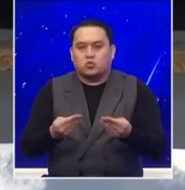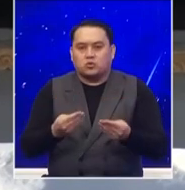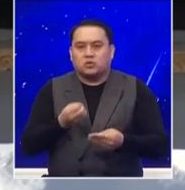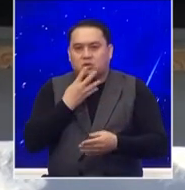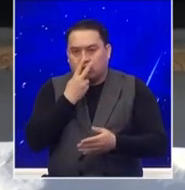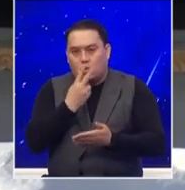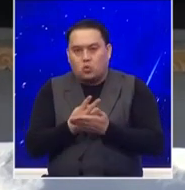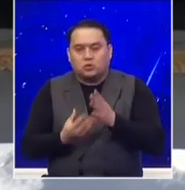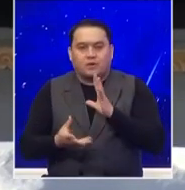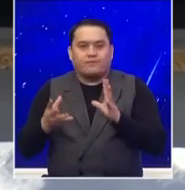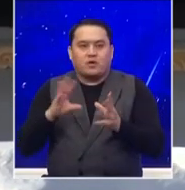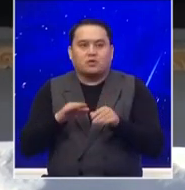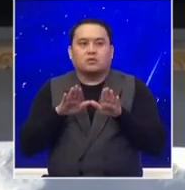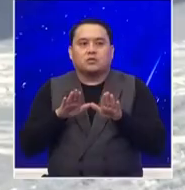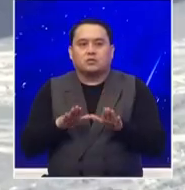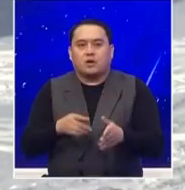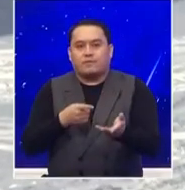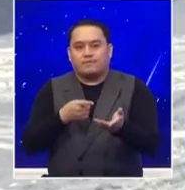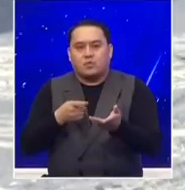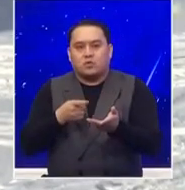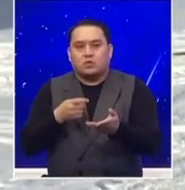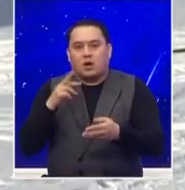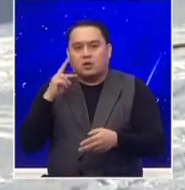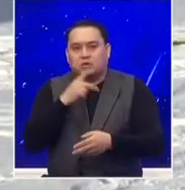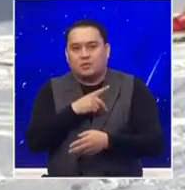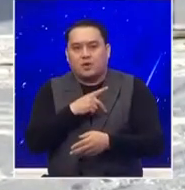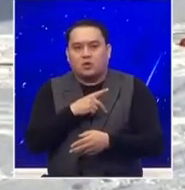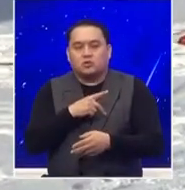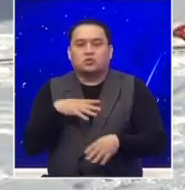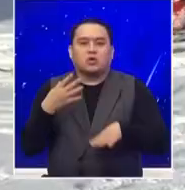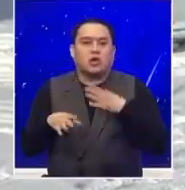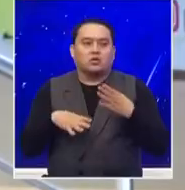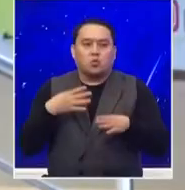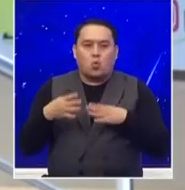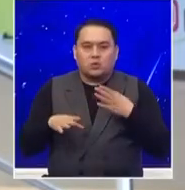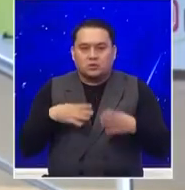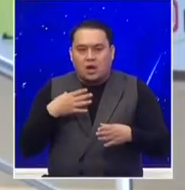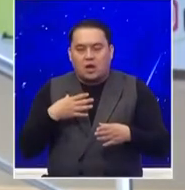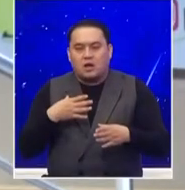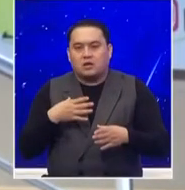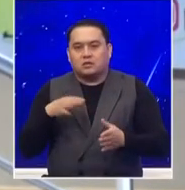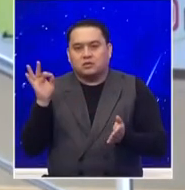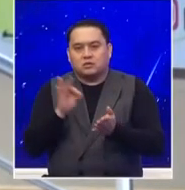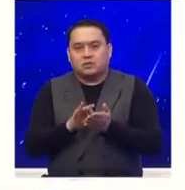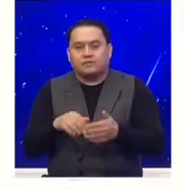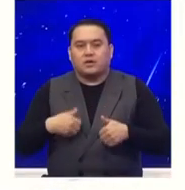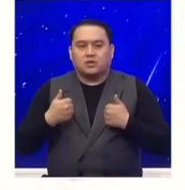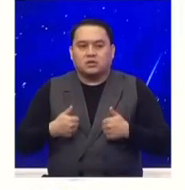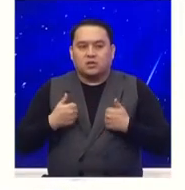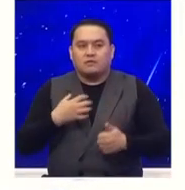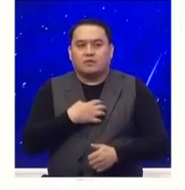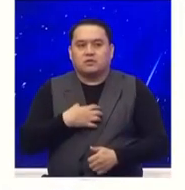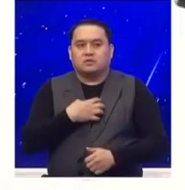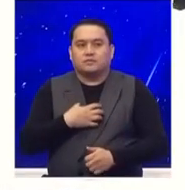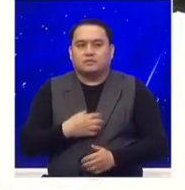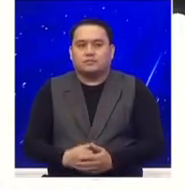жақсы нәтиже көрсетеді. Тек мылтықтан атуда мүлт кетіп жатады. Сондықтан жаттығуда нысана көздеуге аса ден қойған. Риддердағы